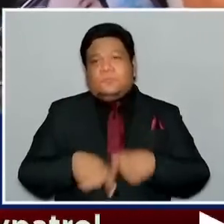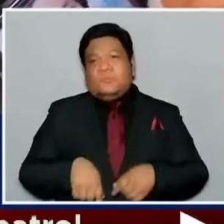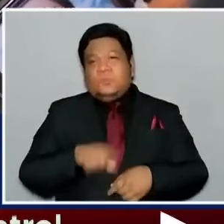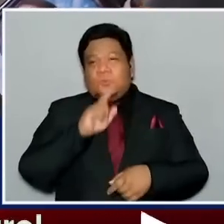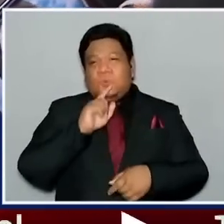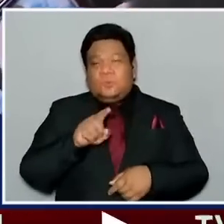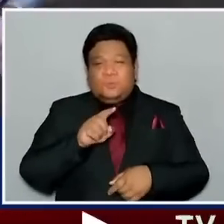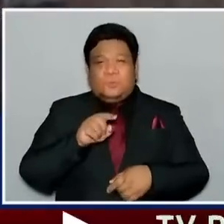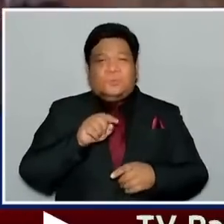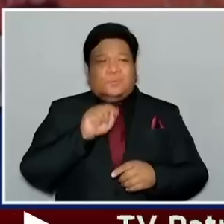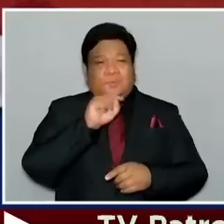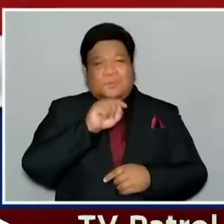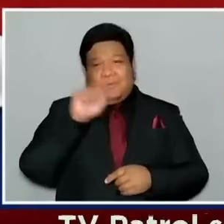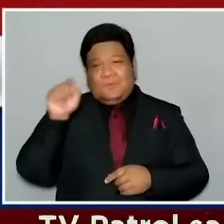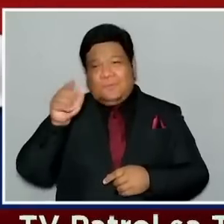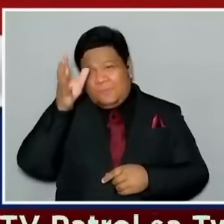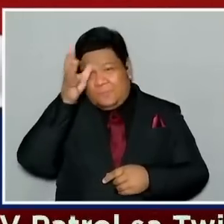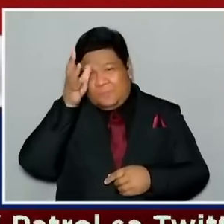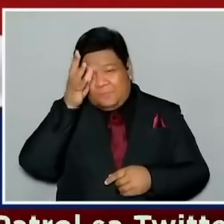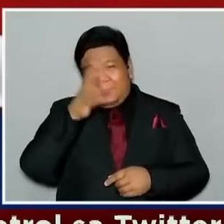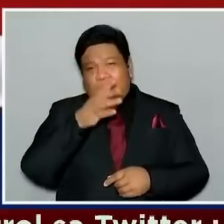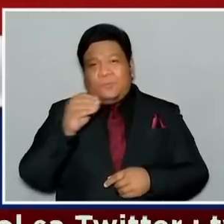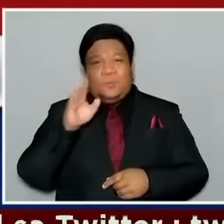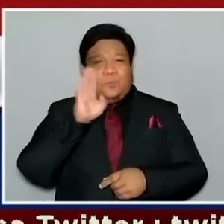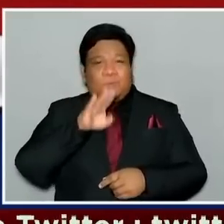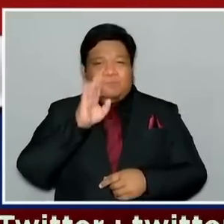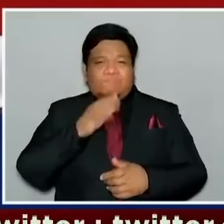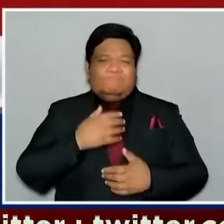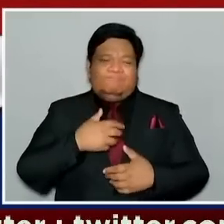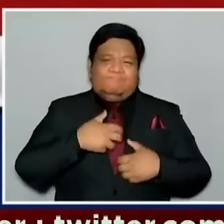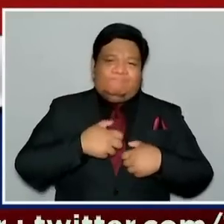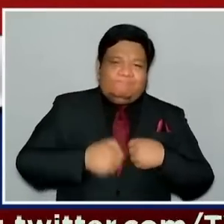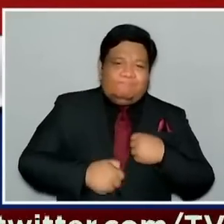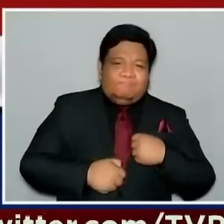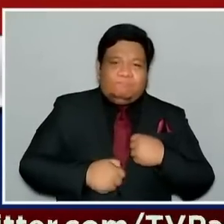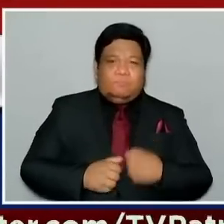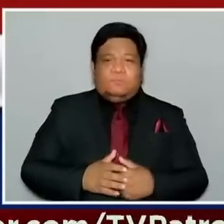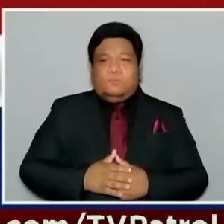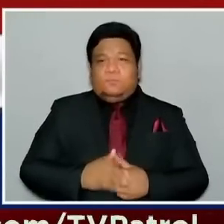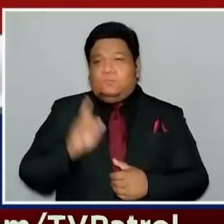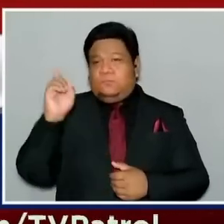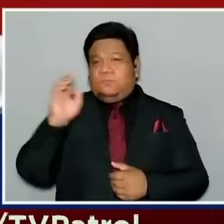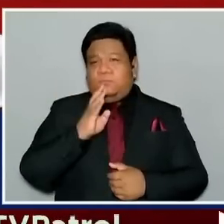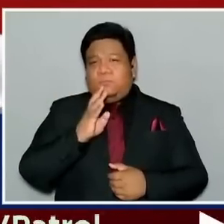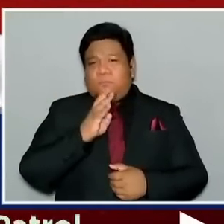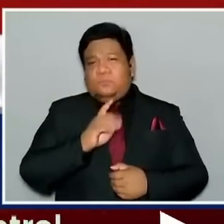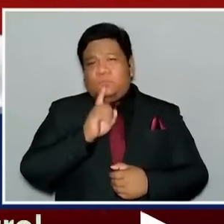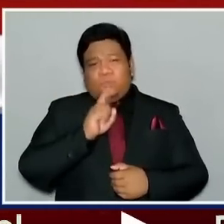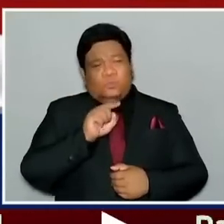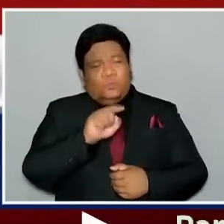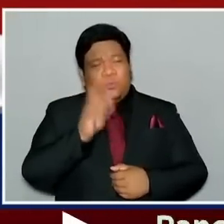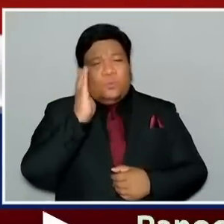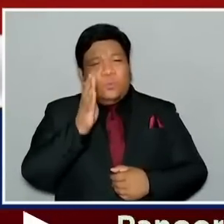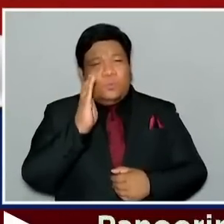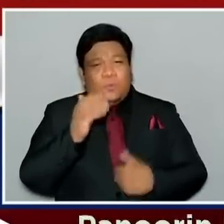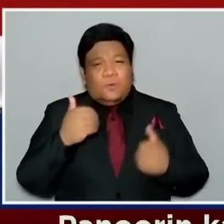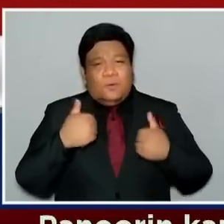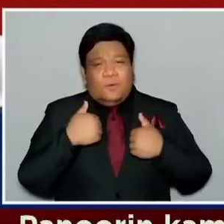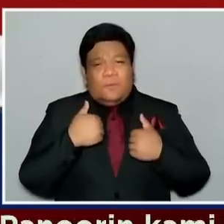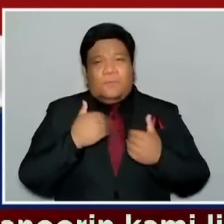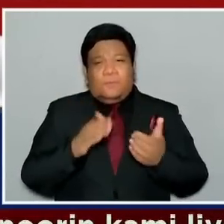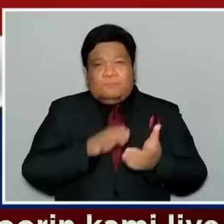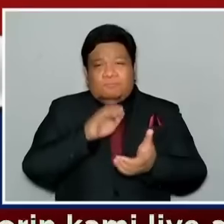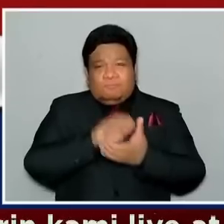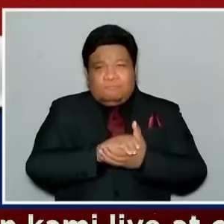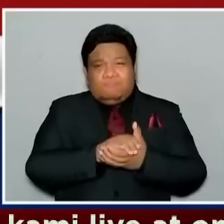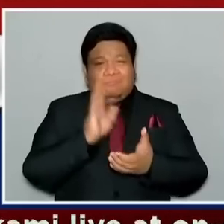ng tatlong bata. Ikaw ay magkakasawa at magkakaanak ka, ay iingatan mo uli-uli ang magiging anak